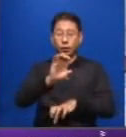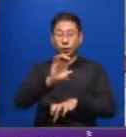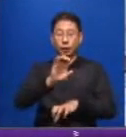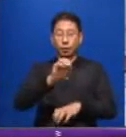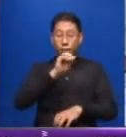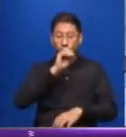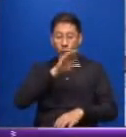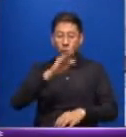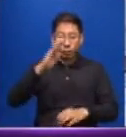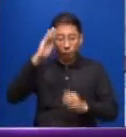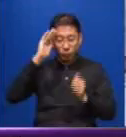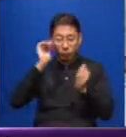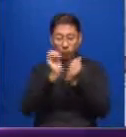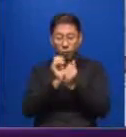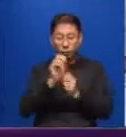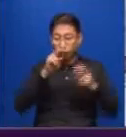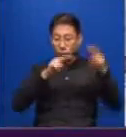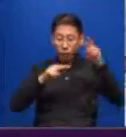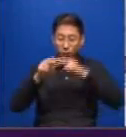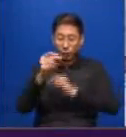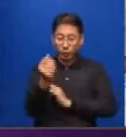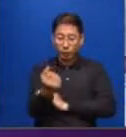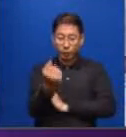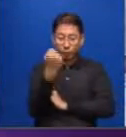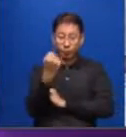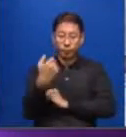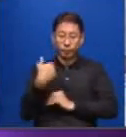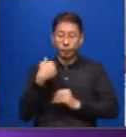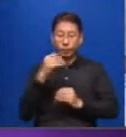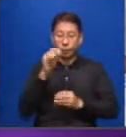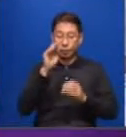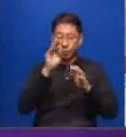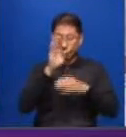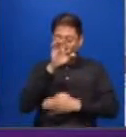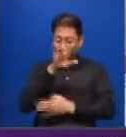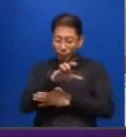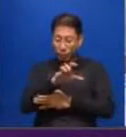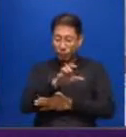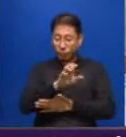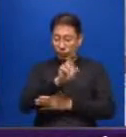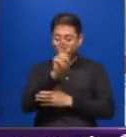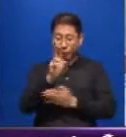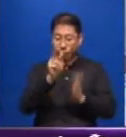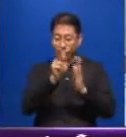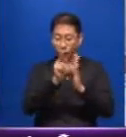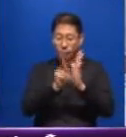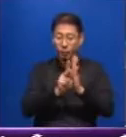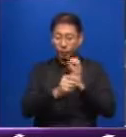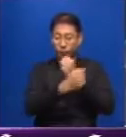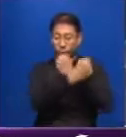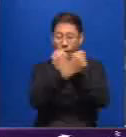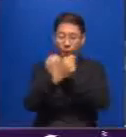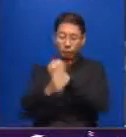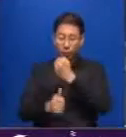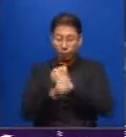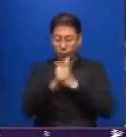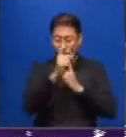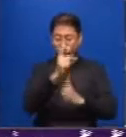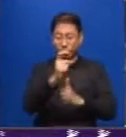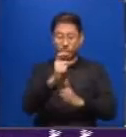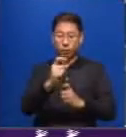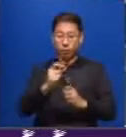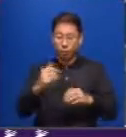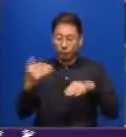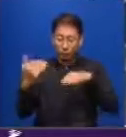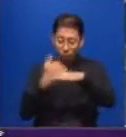มีการกำชับเจ้าหน้าที่ค่ะให้คุมเข้มดยเรื่องของการบังคับใช้กฎหมายรับมือป้องกันอุบัติเหตุจากเรื่องของการจราจรโดยเน้นย้ำเป็น